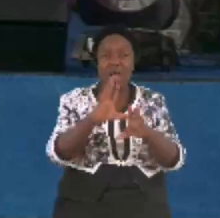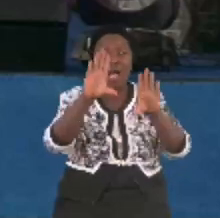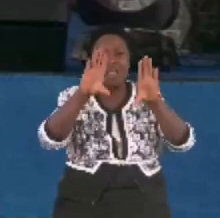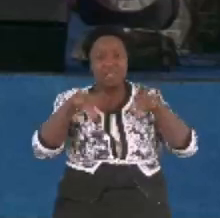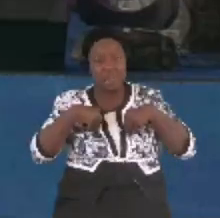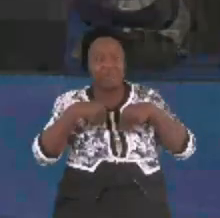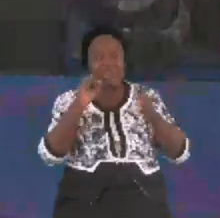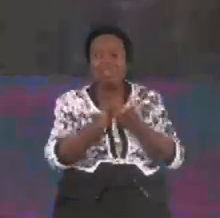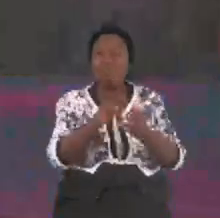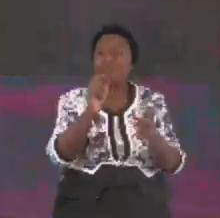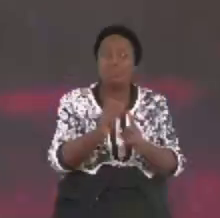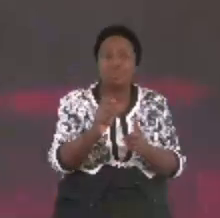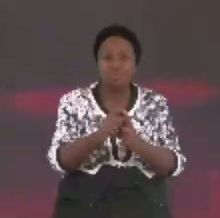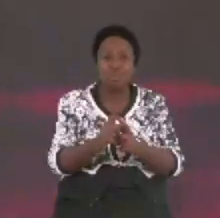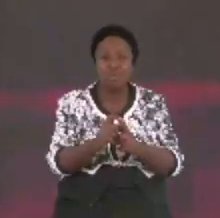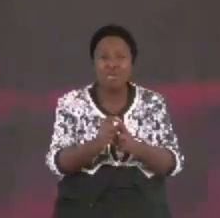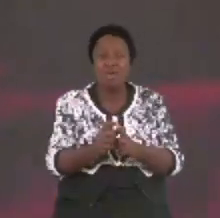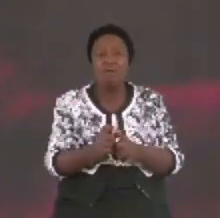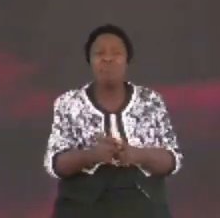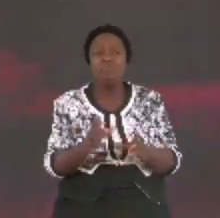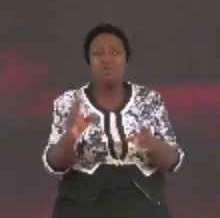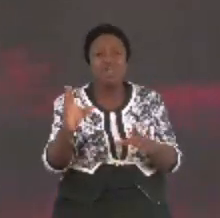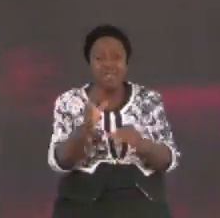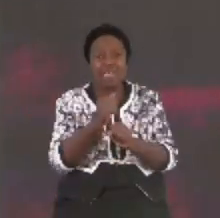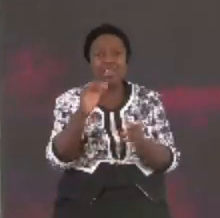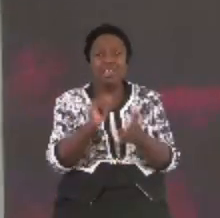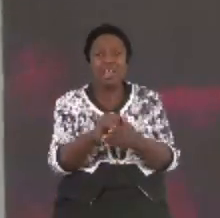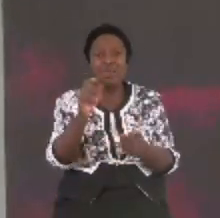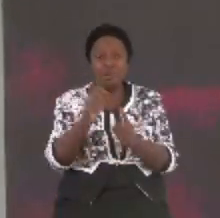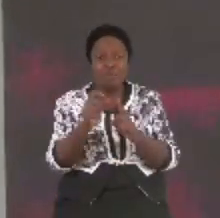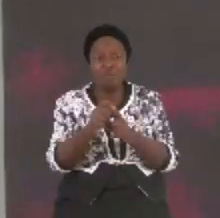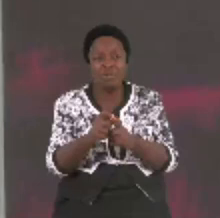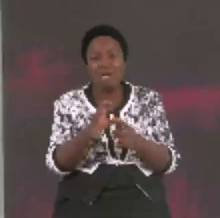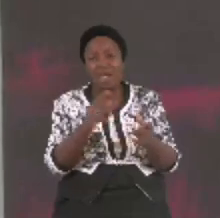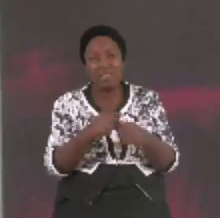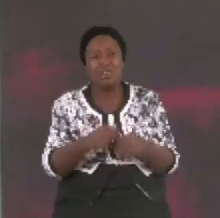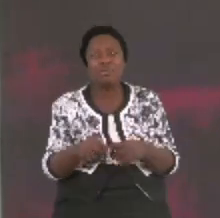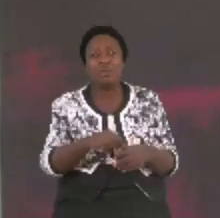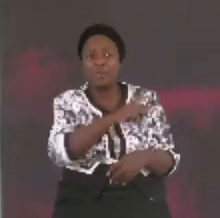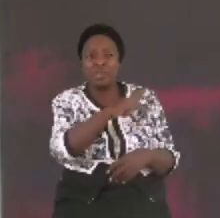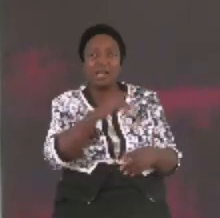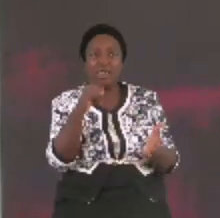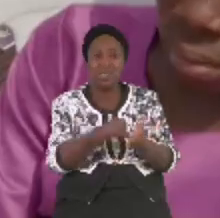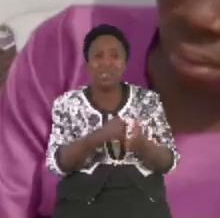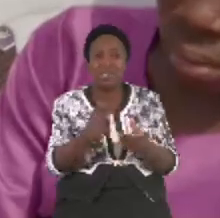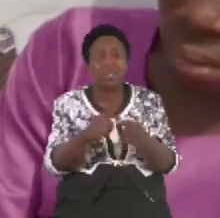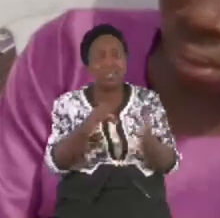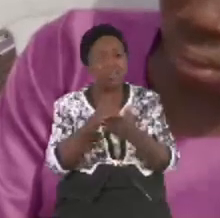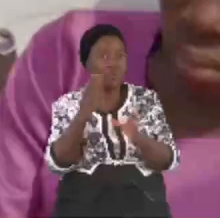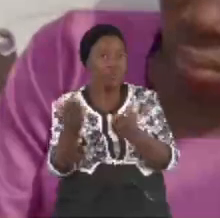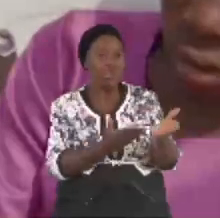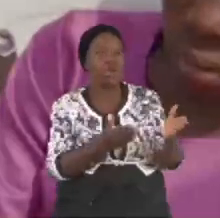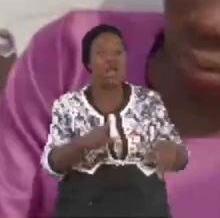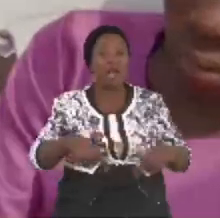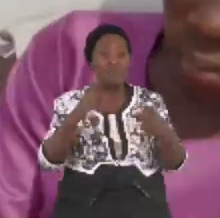Comme nous recevons cette parole, croyons en cette parole, personnalisons cette parole, sachant que c'est pour vous, elle vous donnera la vie au nom